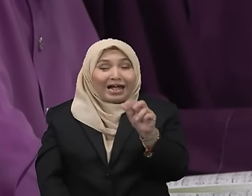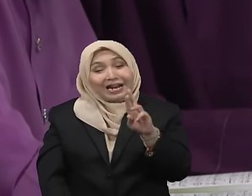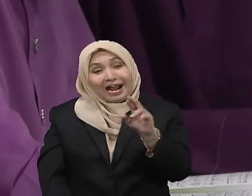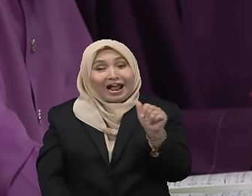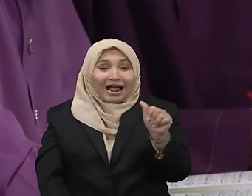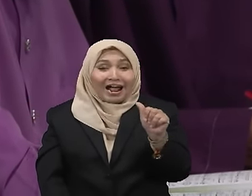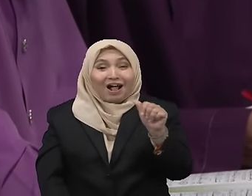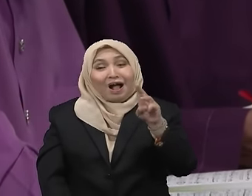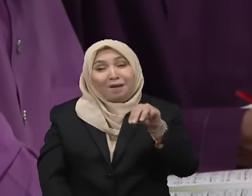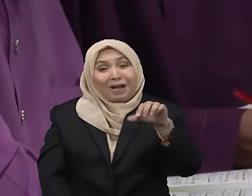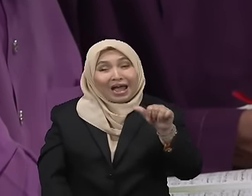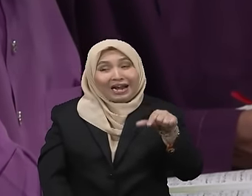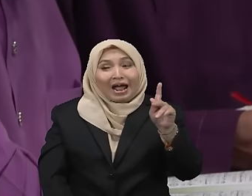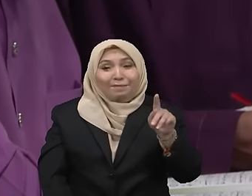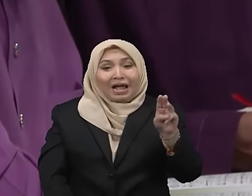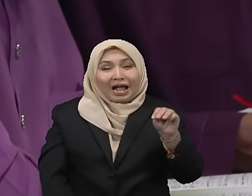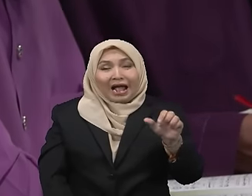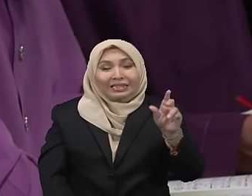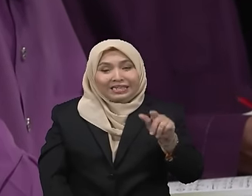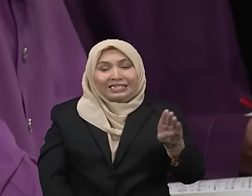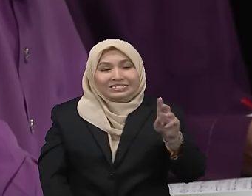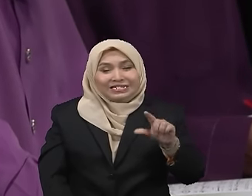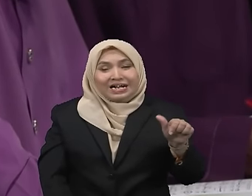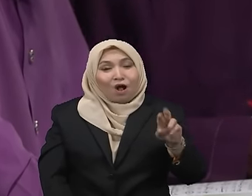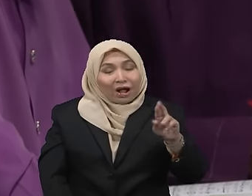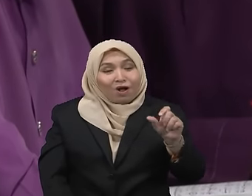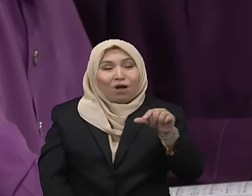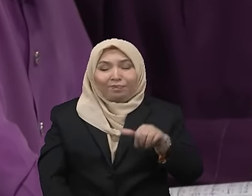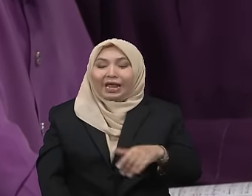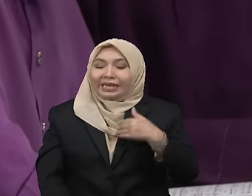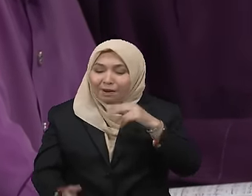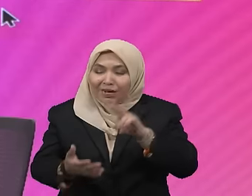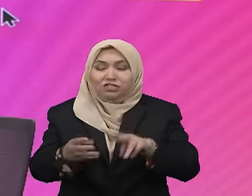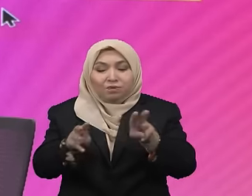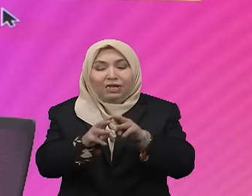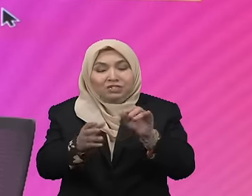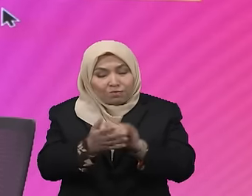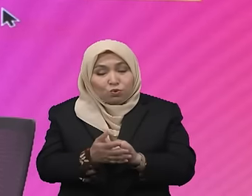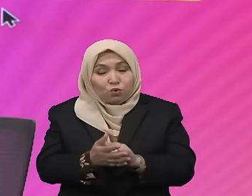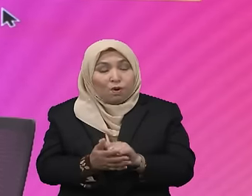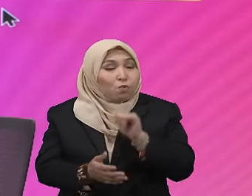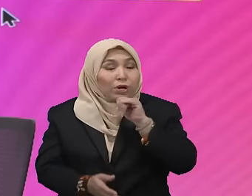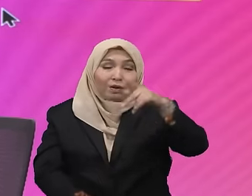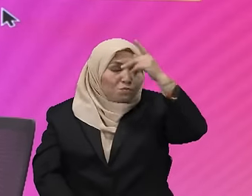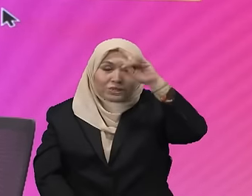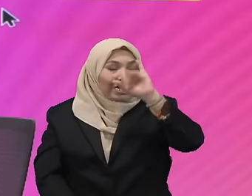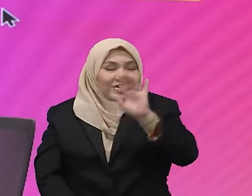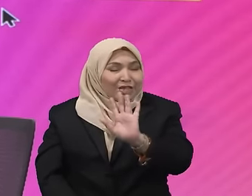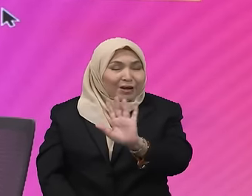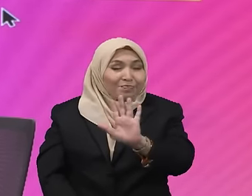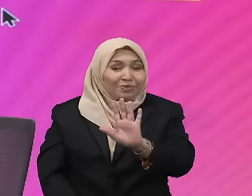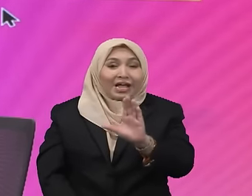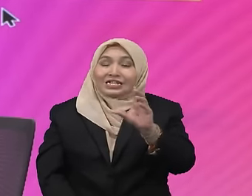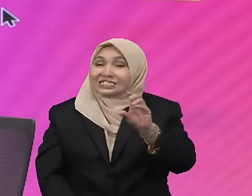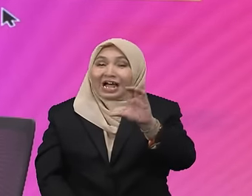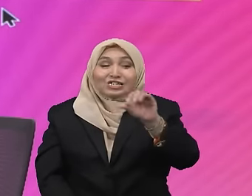ra'a al-qamara bazighan. Ada yang baca macam tu, ha, bukan Putrajaya. Cyberjaya